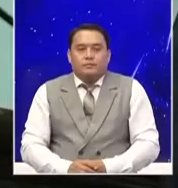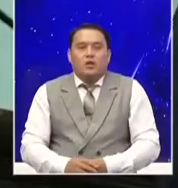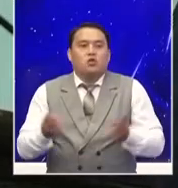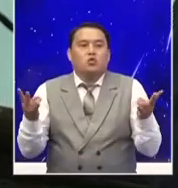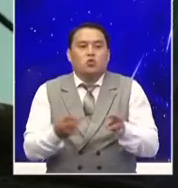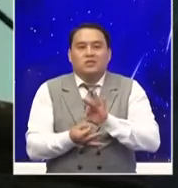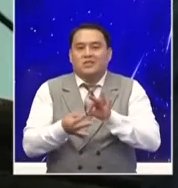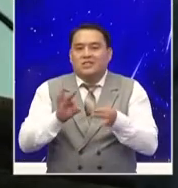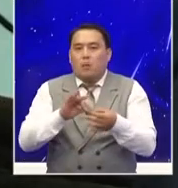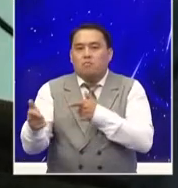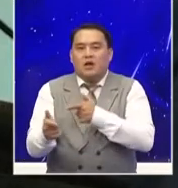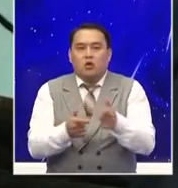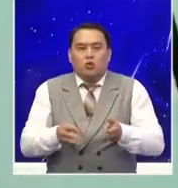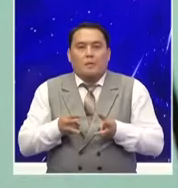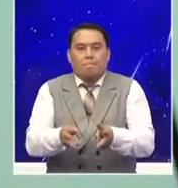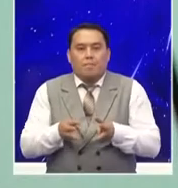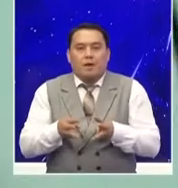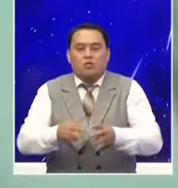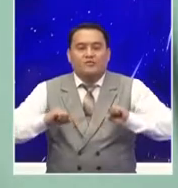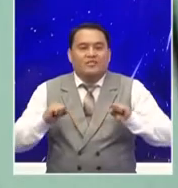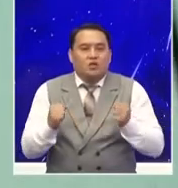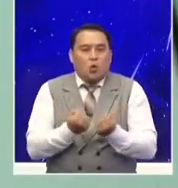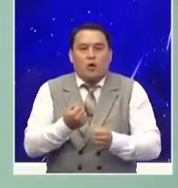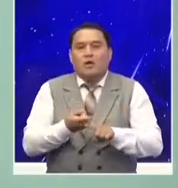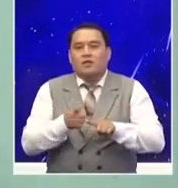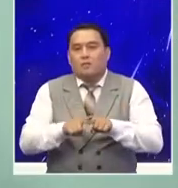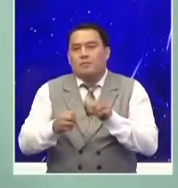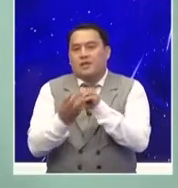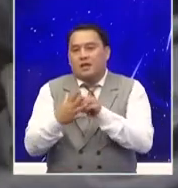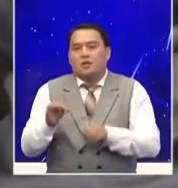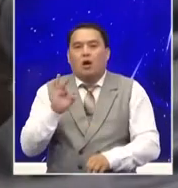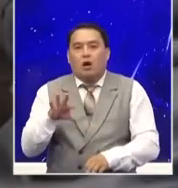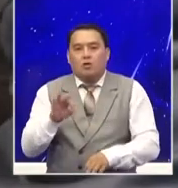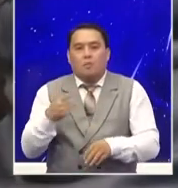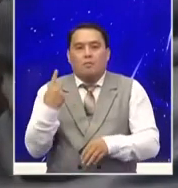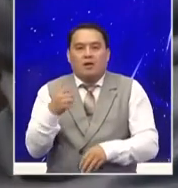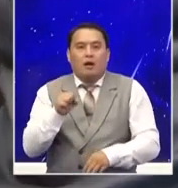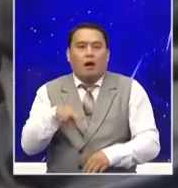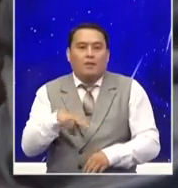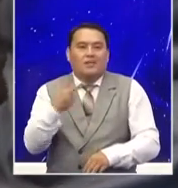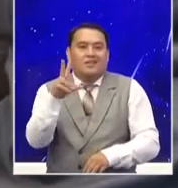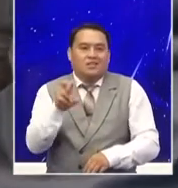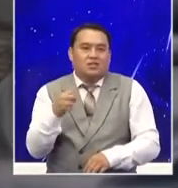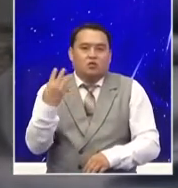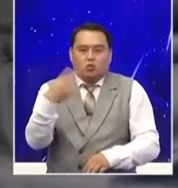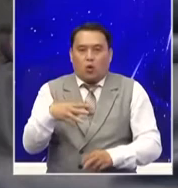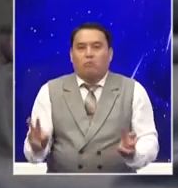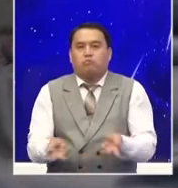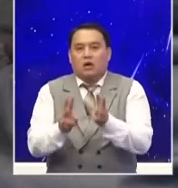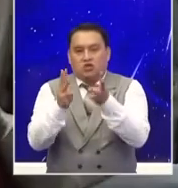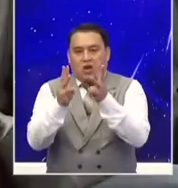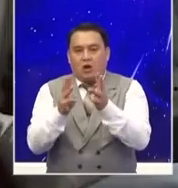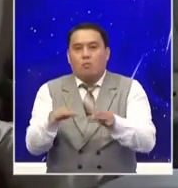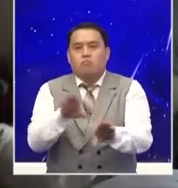Необходимо тщательно подготовиться к отопительному сезону. В аналогичный период с 15 октября по 1 апреля произошло 340 пожаров. Наблюдается